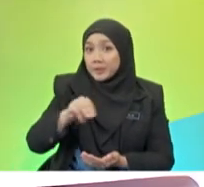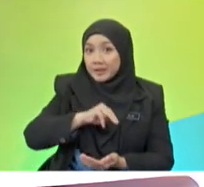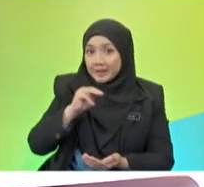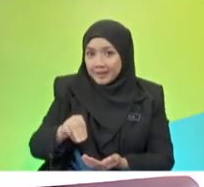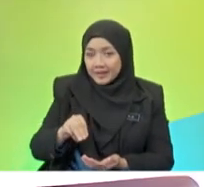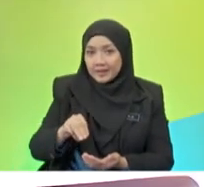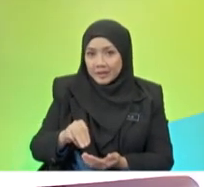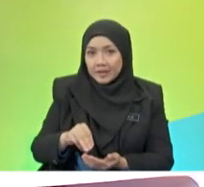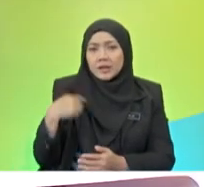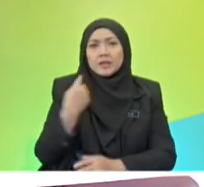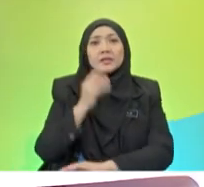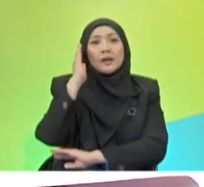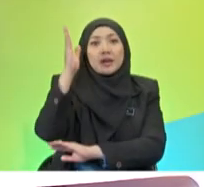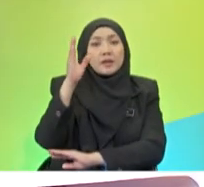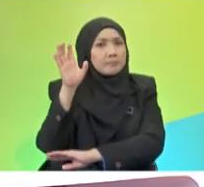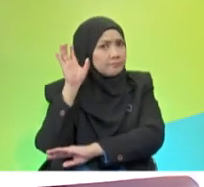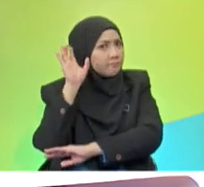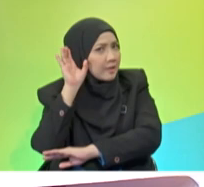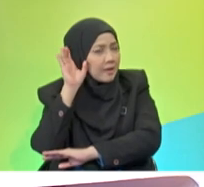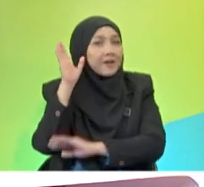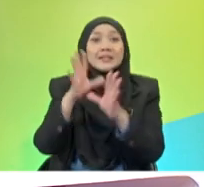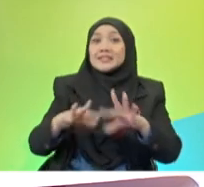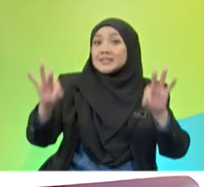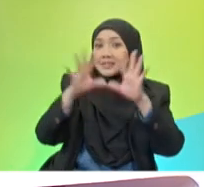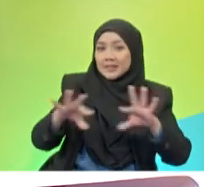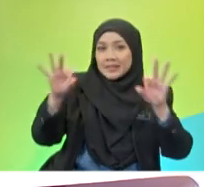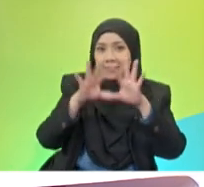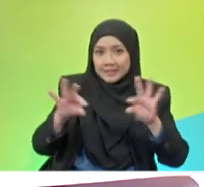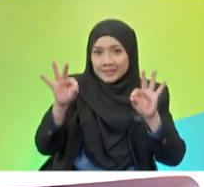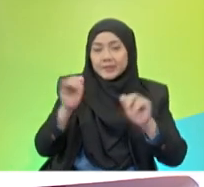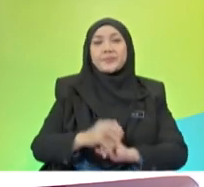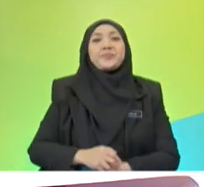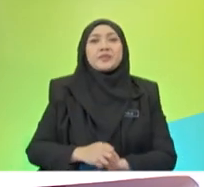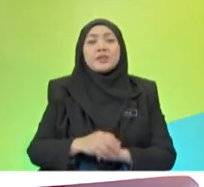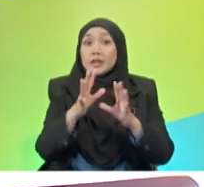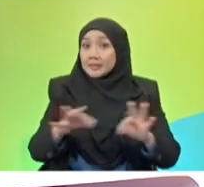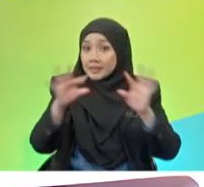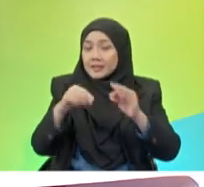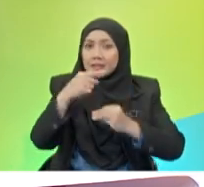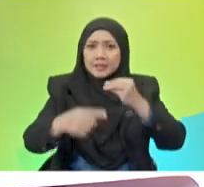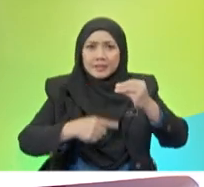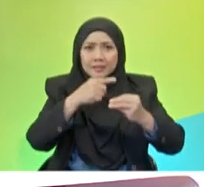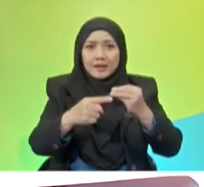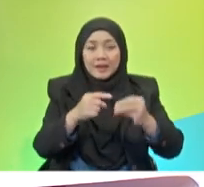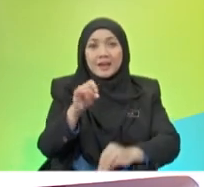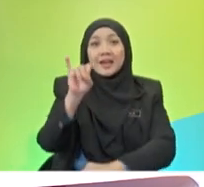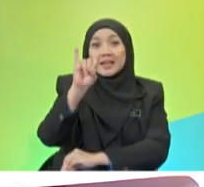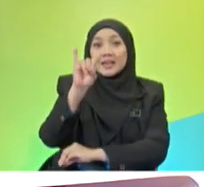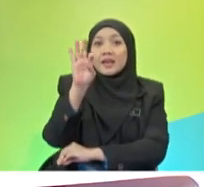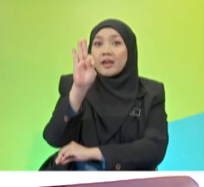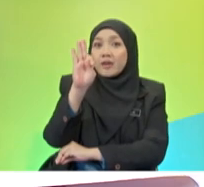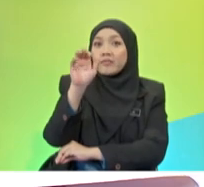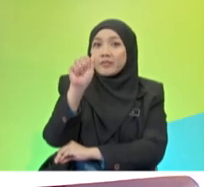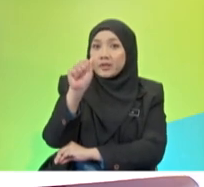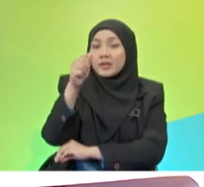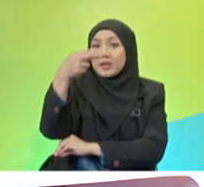kita akan dengar cerita. Cerita di mana kita akan bercerita tentang Ifah. Siapa Ifah, Cikgu? Ifah tu anak murid